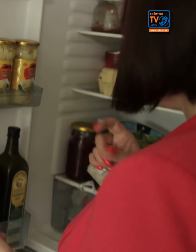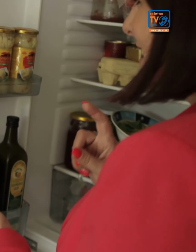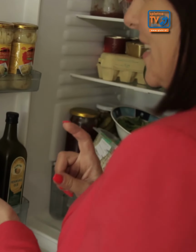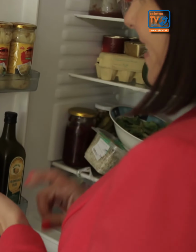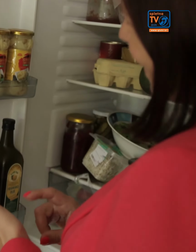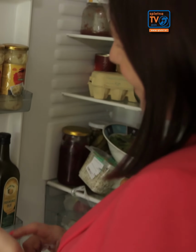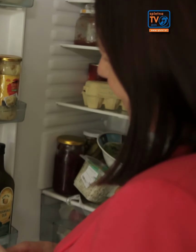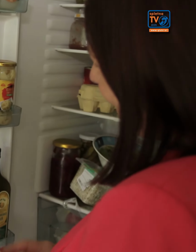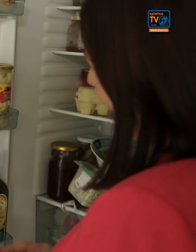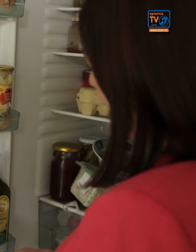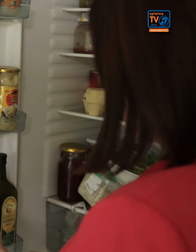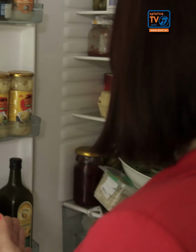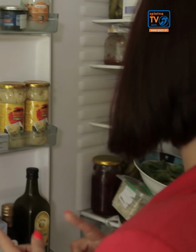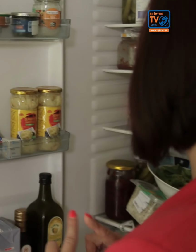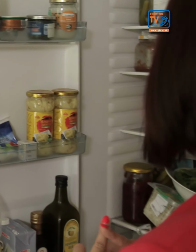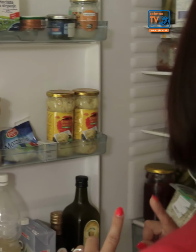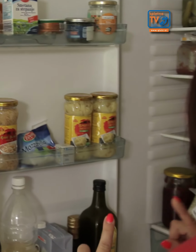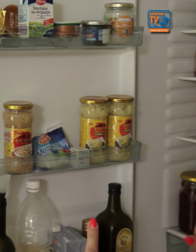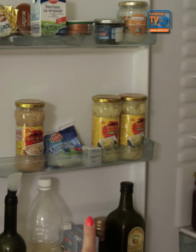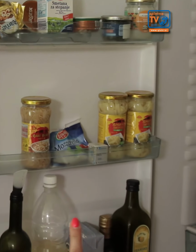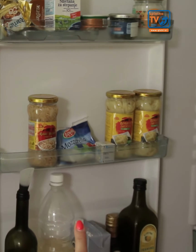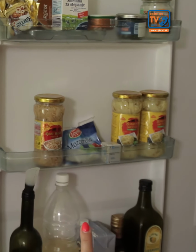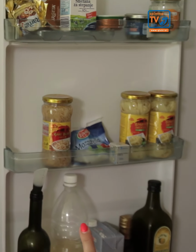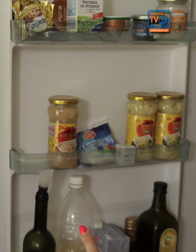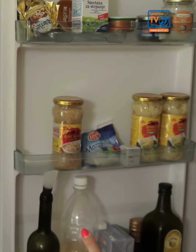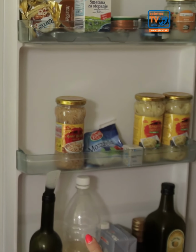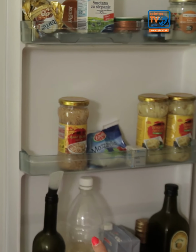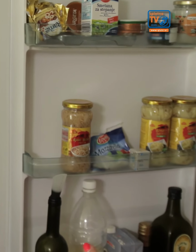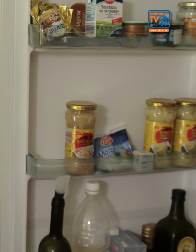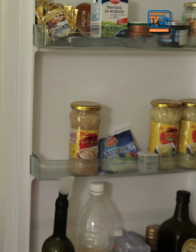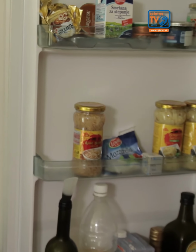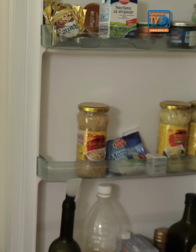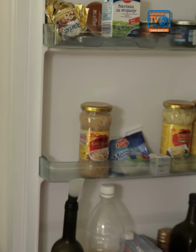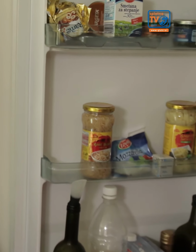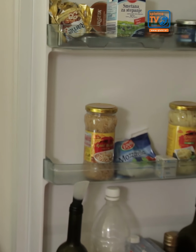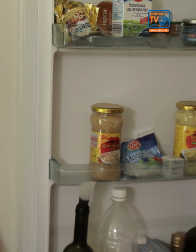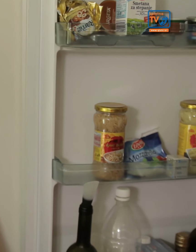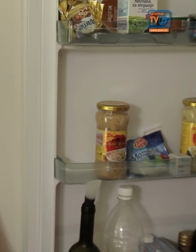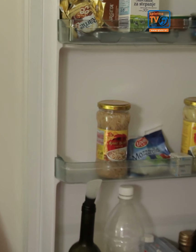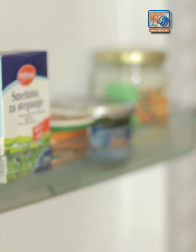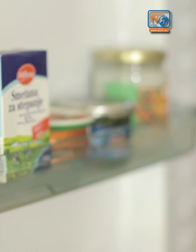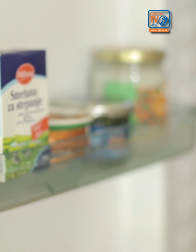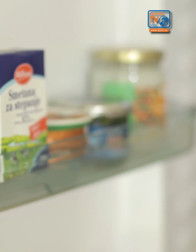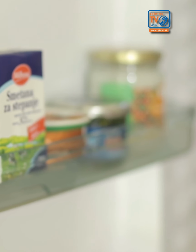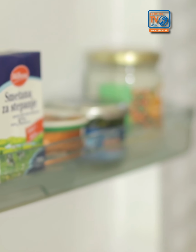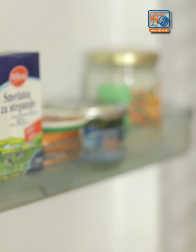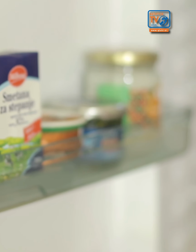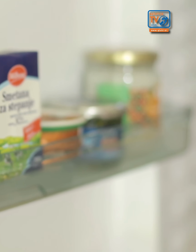Zanimivo. Jagode, ful imaš ene različne zelenjave, solate.